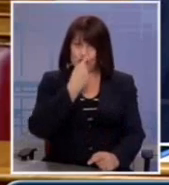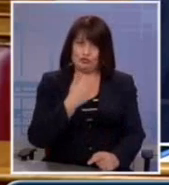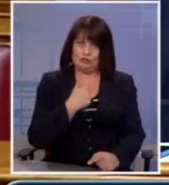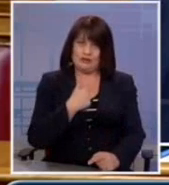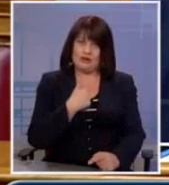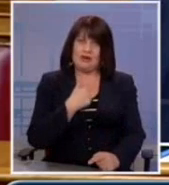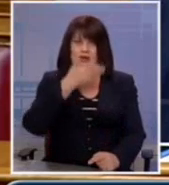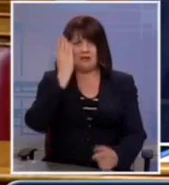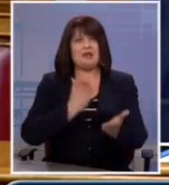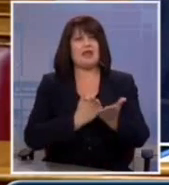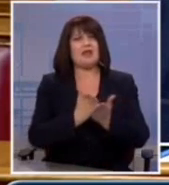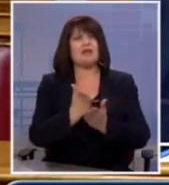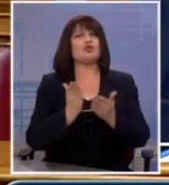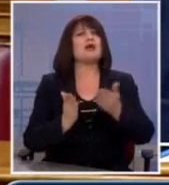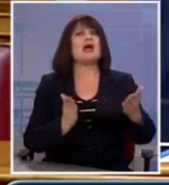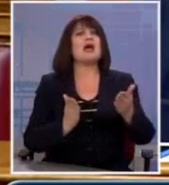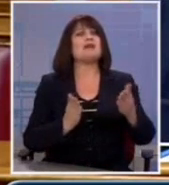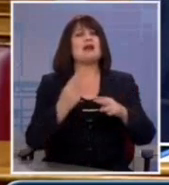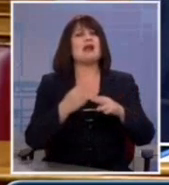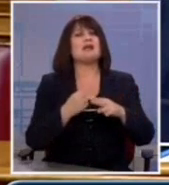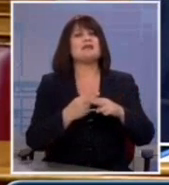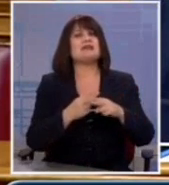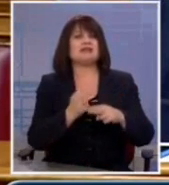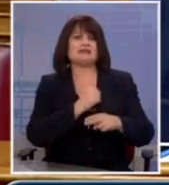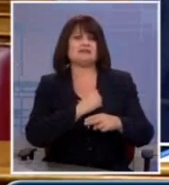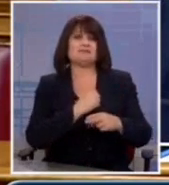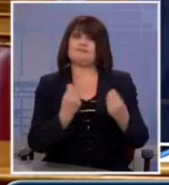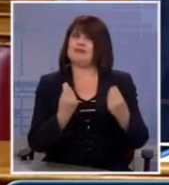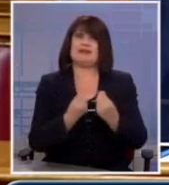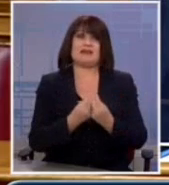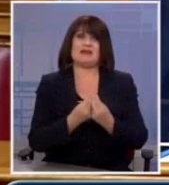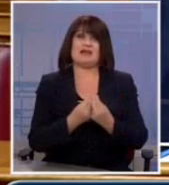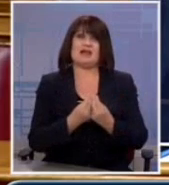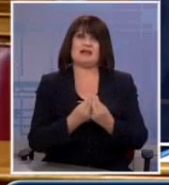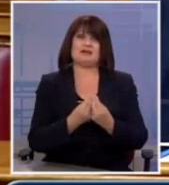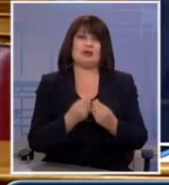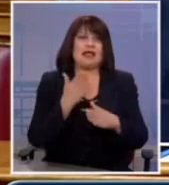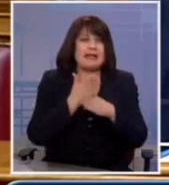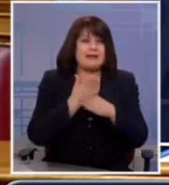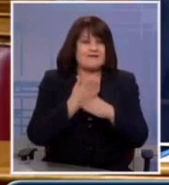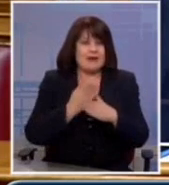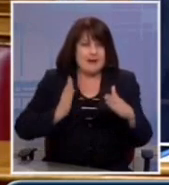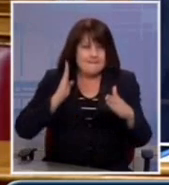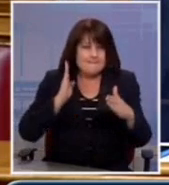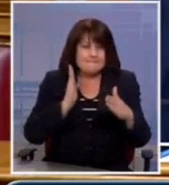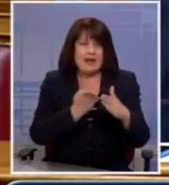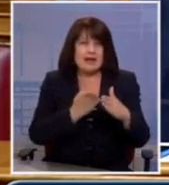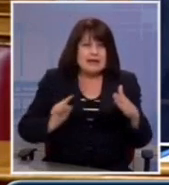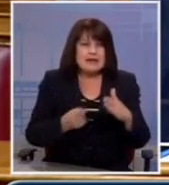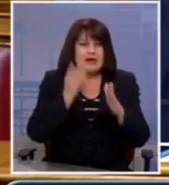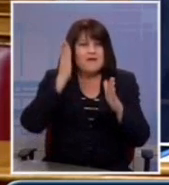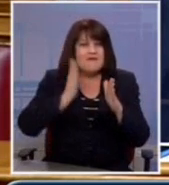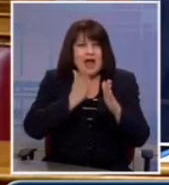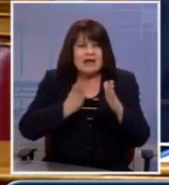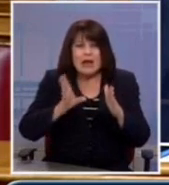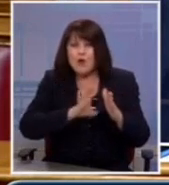το ήθος και οι αξίες της αριστεράς δεν προσυδειάζουν στο να κάνουμε χτυπήματα κάτω από τη ζώνη, να ανοίγουμε φακέλους,